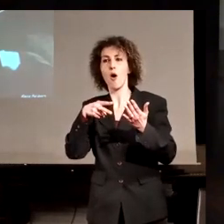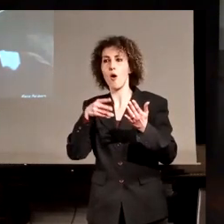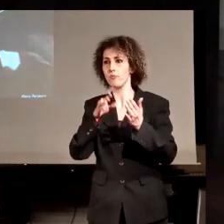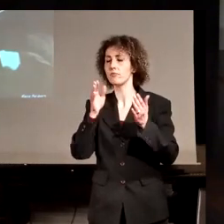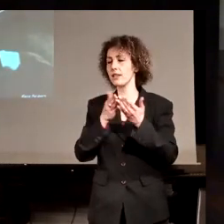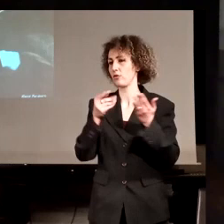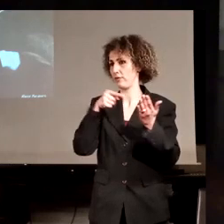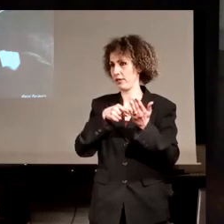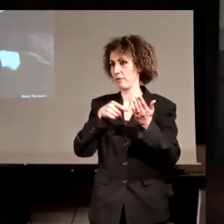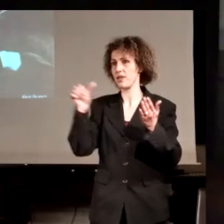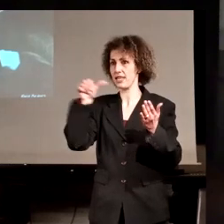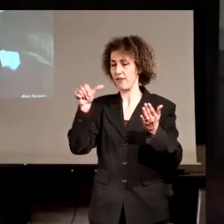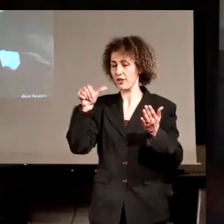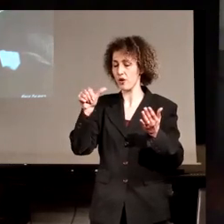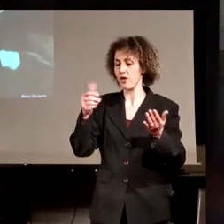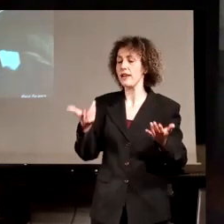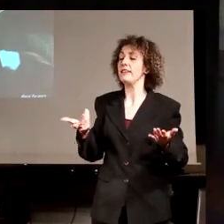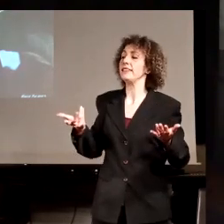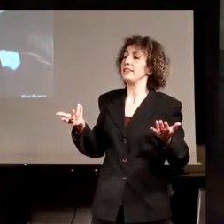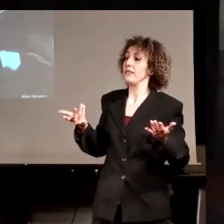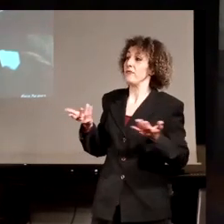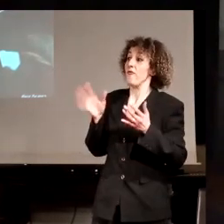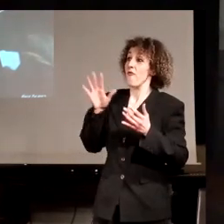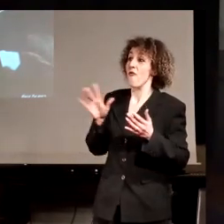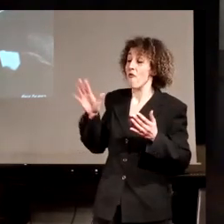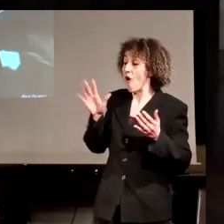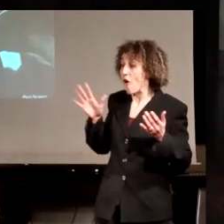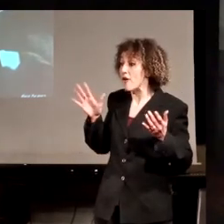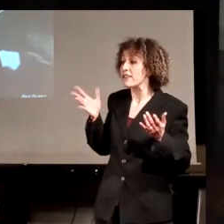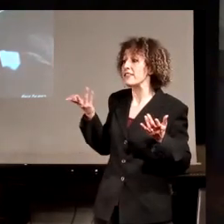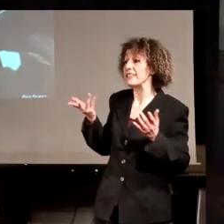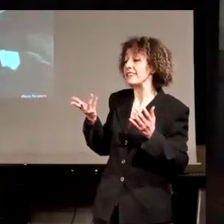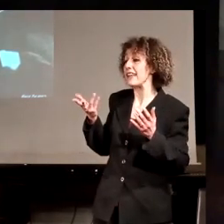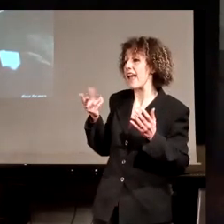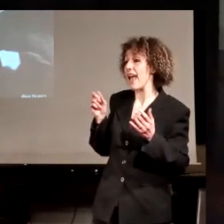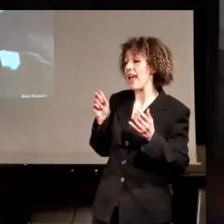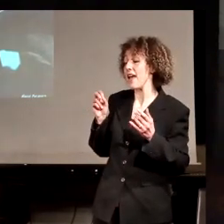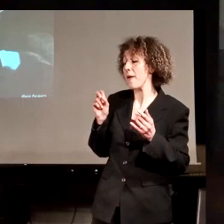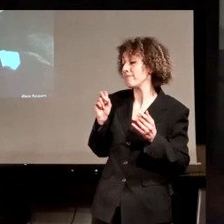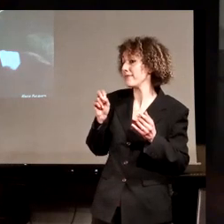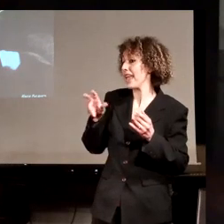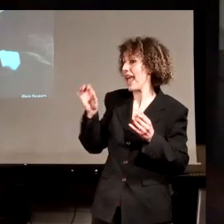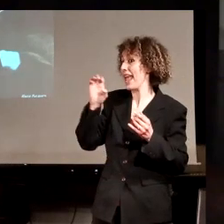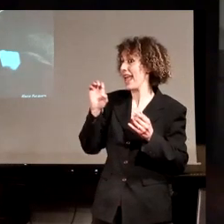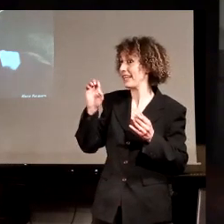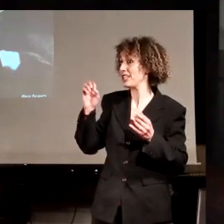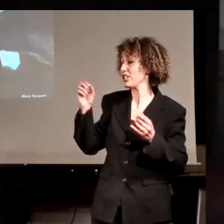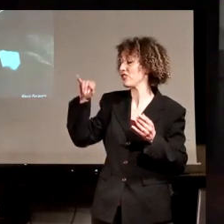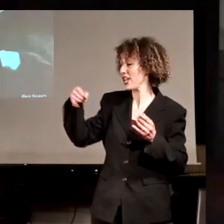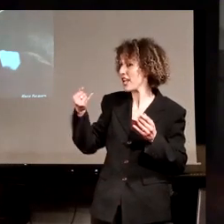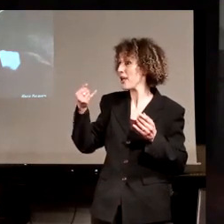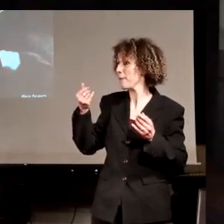insomma gliel'aveva forse probabilmente un po tirata ma anche preannunciata inri james e che diceva che fai nelle isole samoa